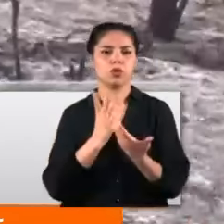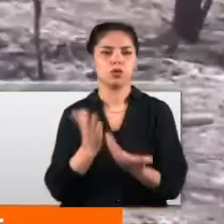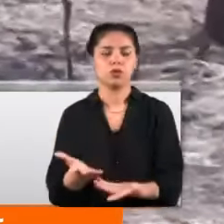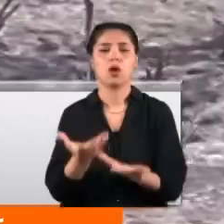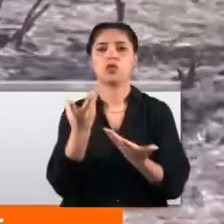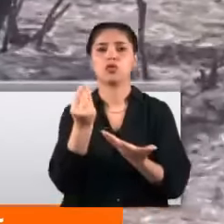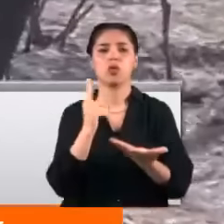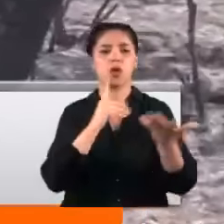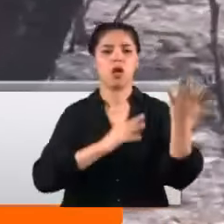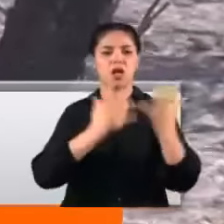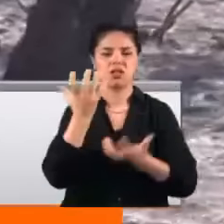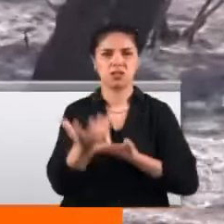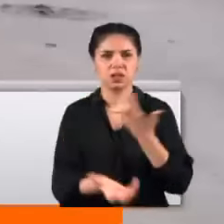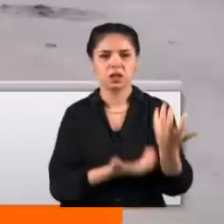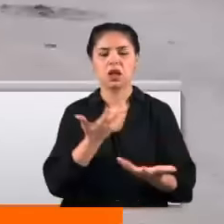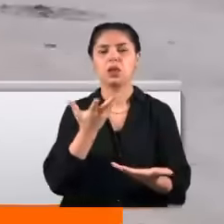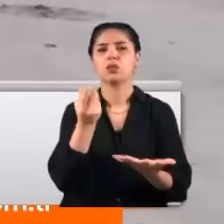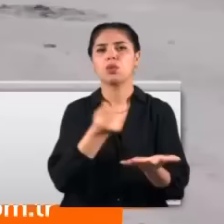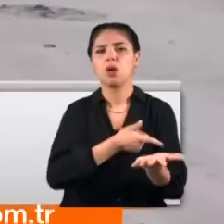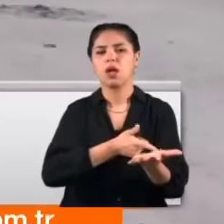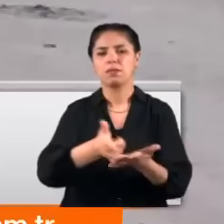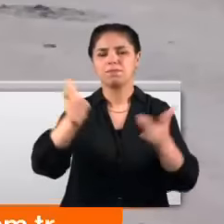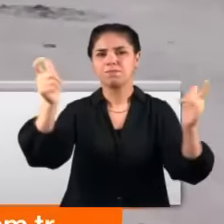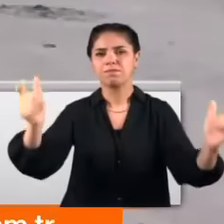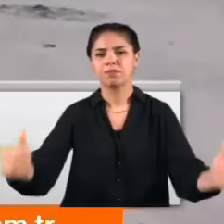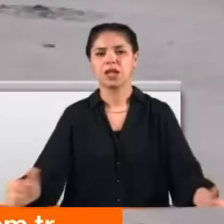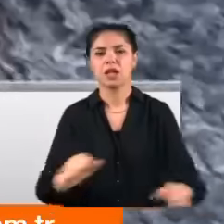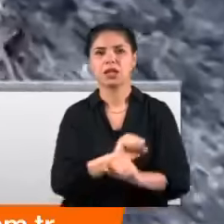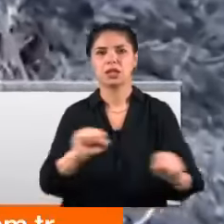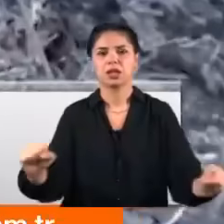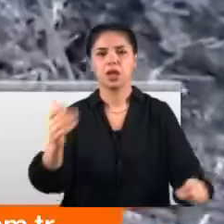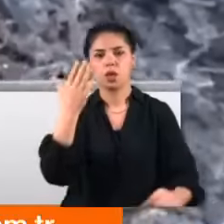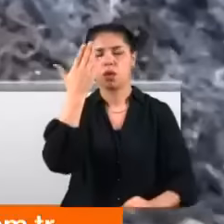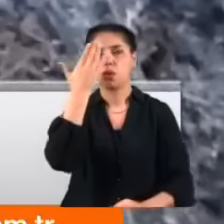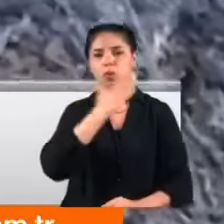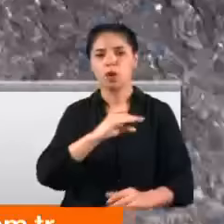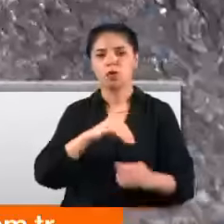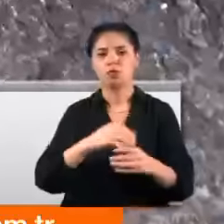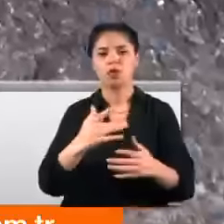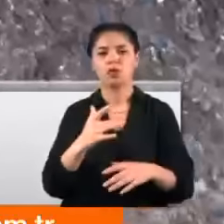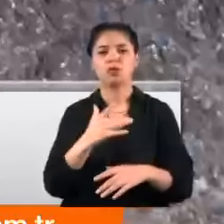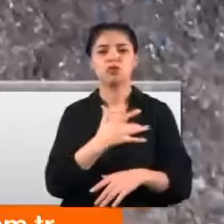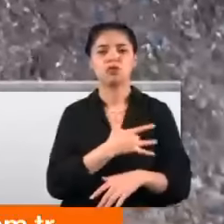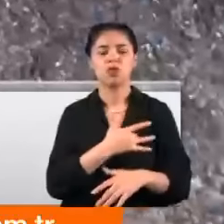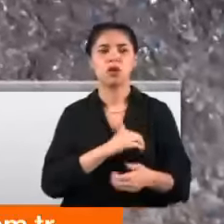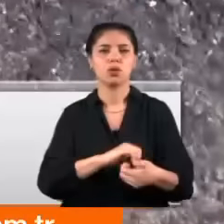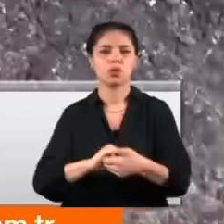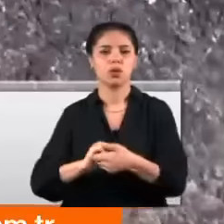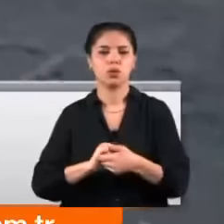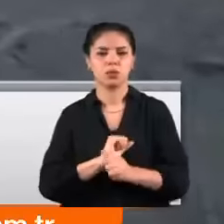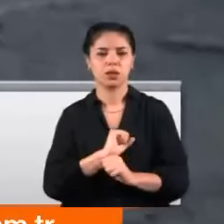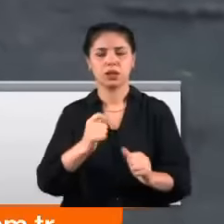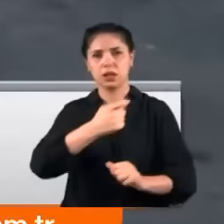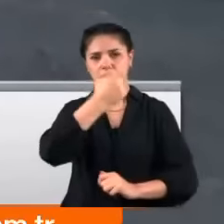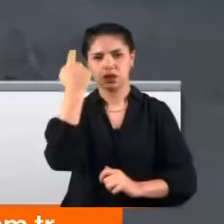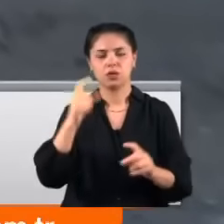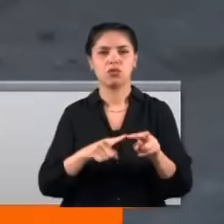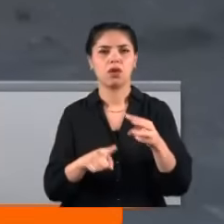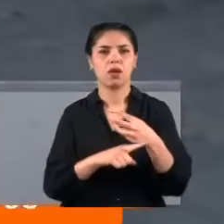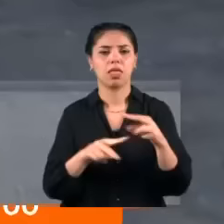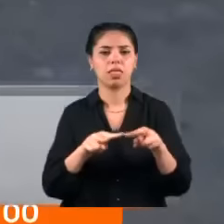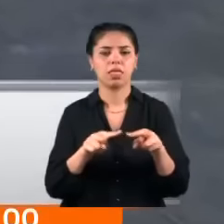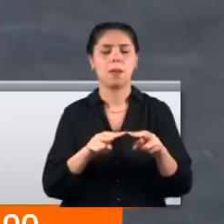Yüzlerce ağacı yakan, onlarca hektar alanı küle çeviren yangın doğadaki can dostlarımızı da etkiledi. Yüksek sıcaklık ve düşük nemse